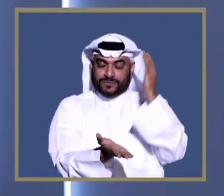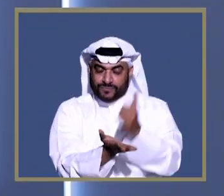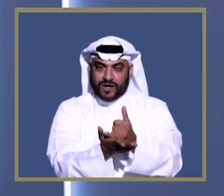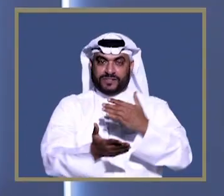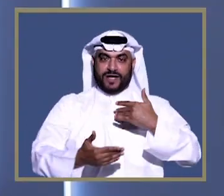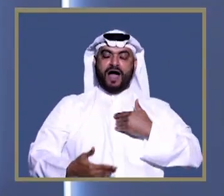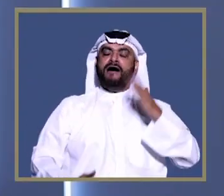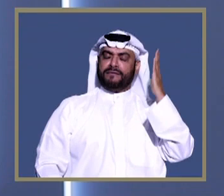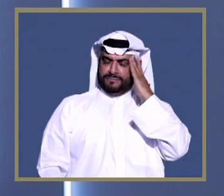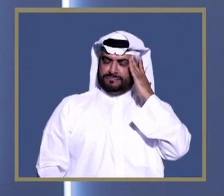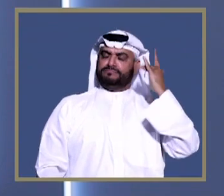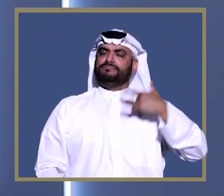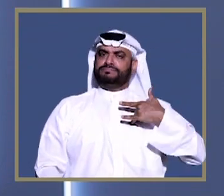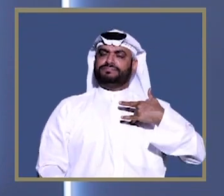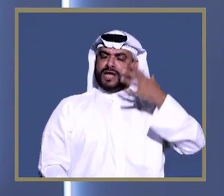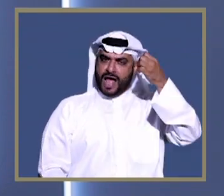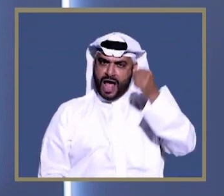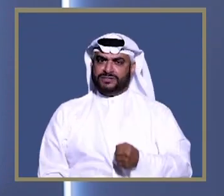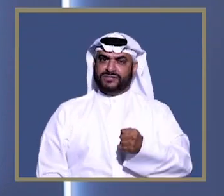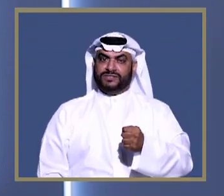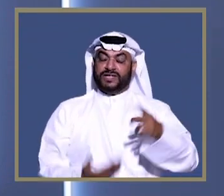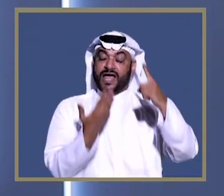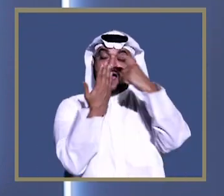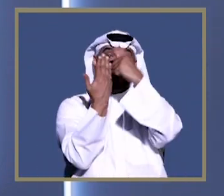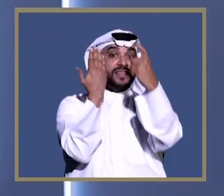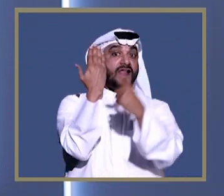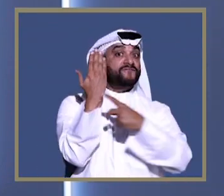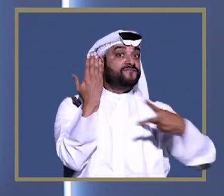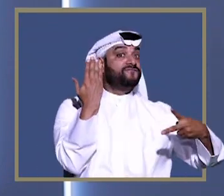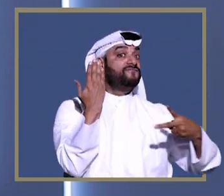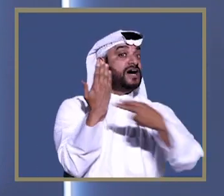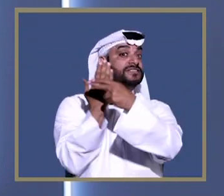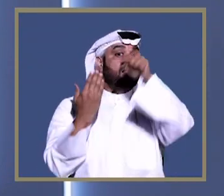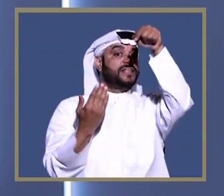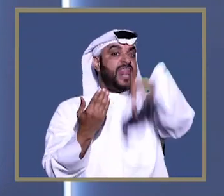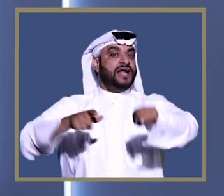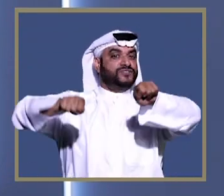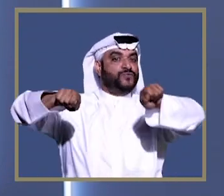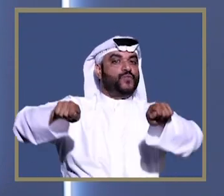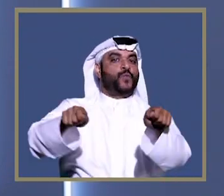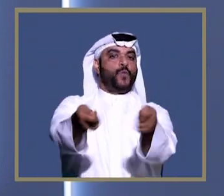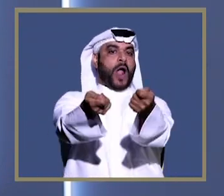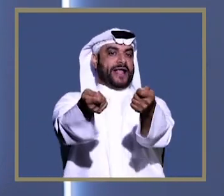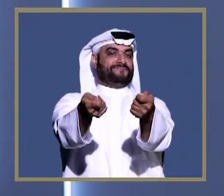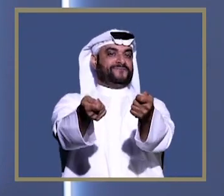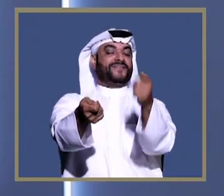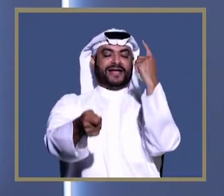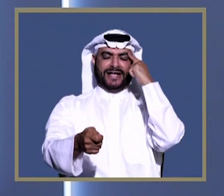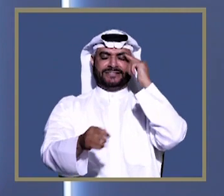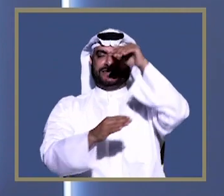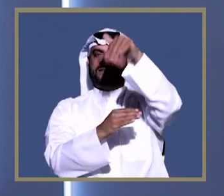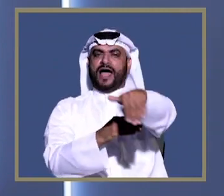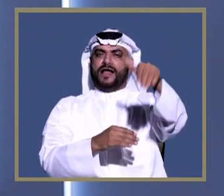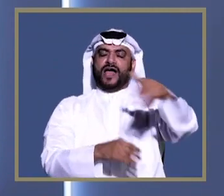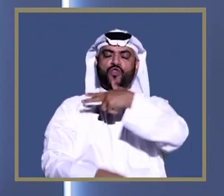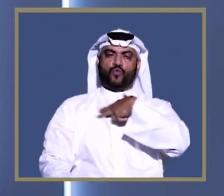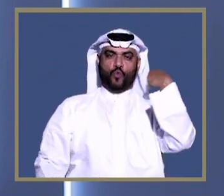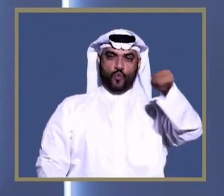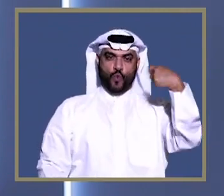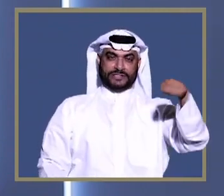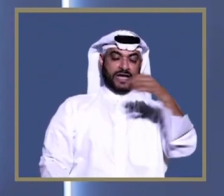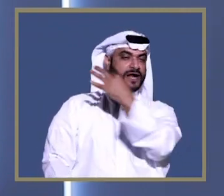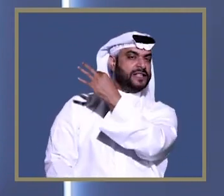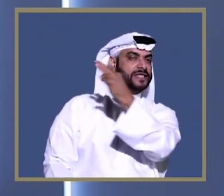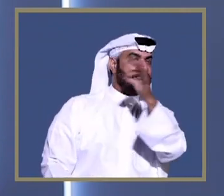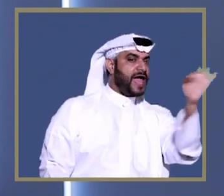السيادة، لأني أؤمن بأن للفساد أذرع موجودة في أيضا مختلف قطاعات الدولة، بل